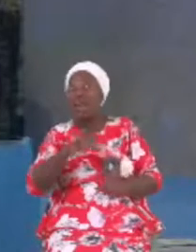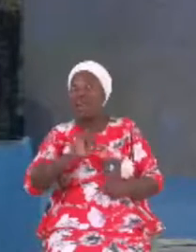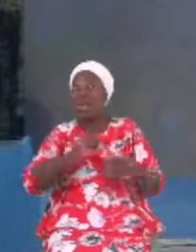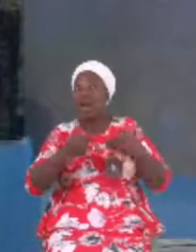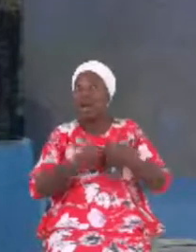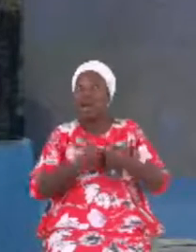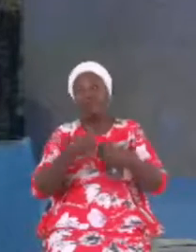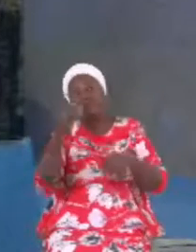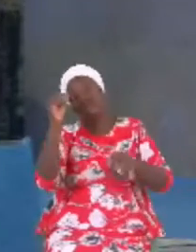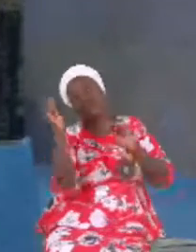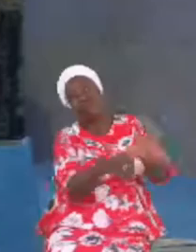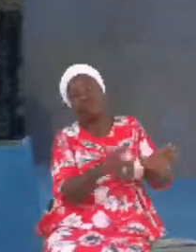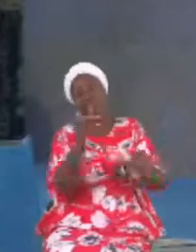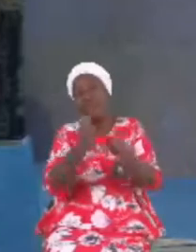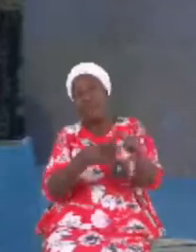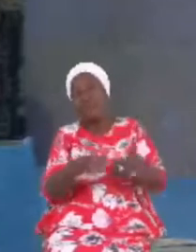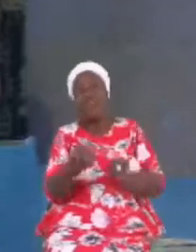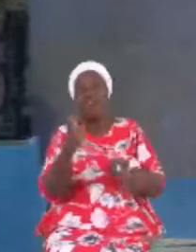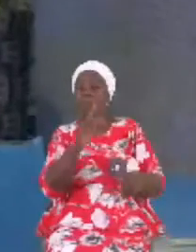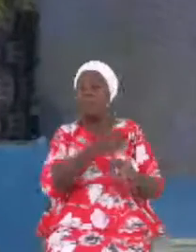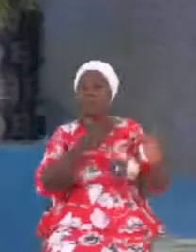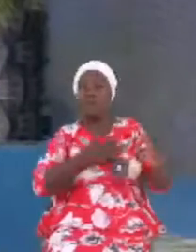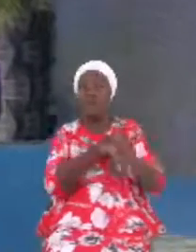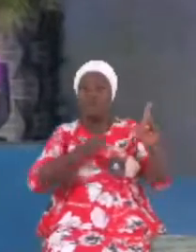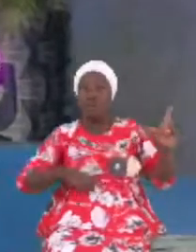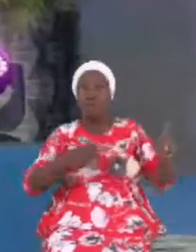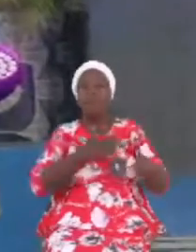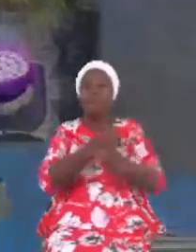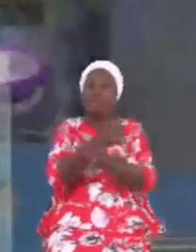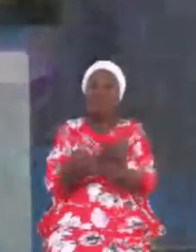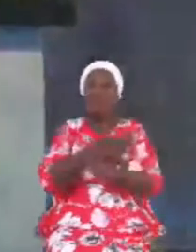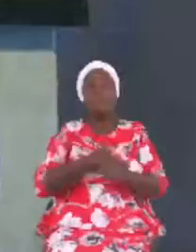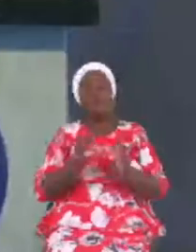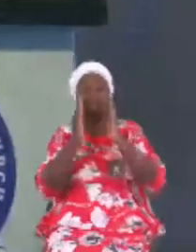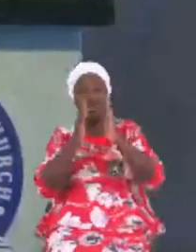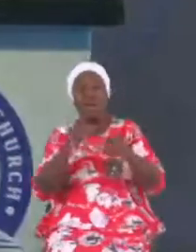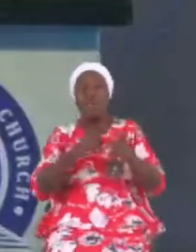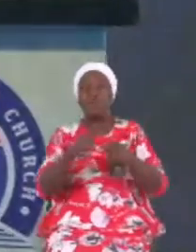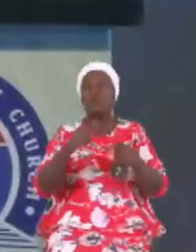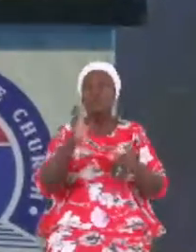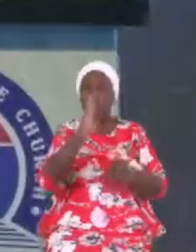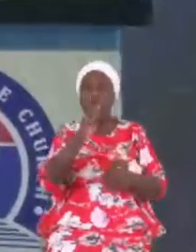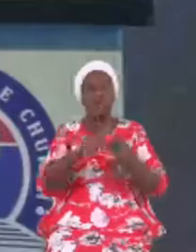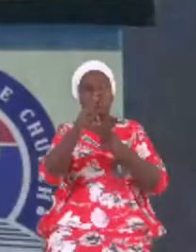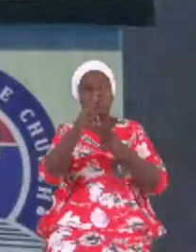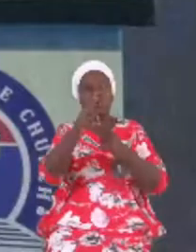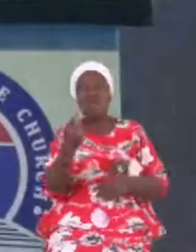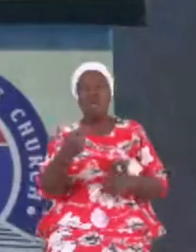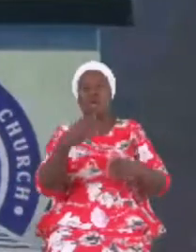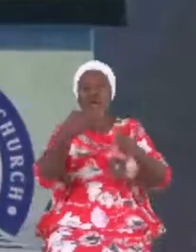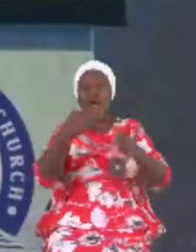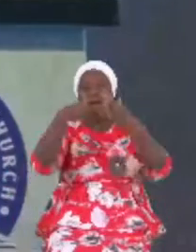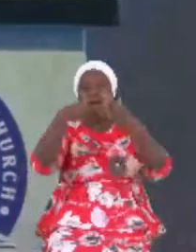Et j'abandonne toute autre chose. Ma loi, mes affections, ma loyauté seront pour toi seul.